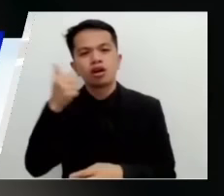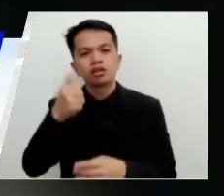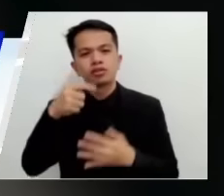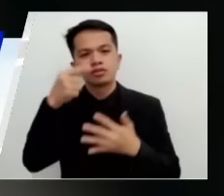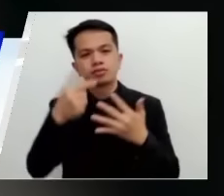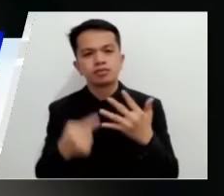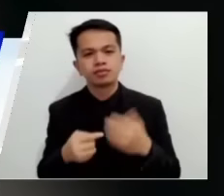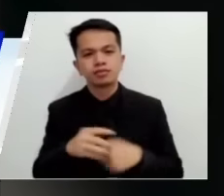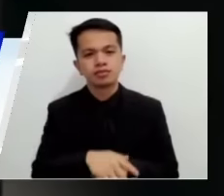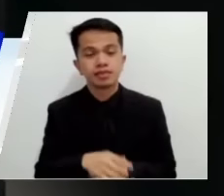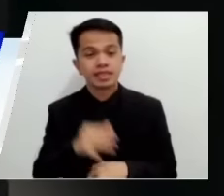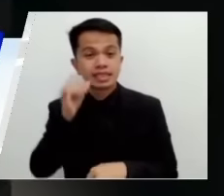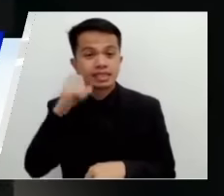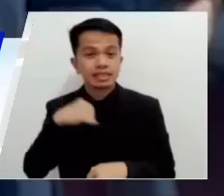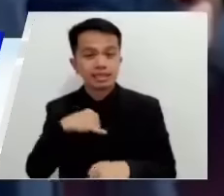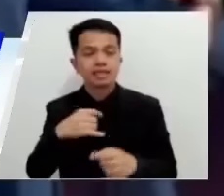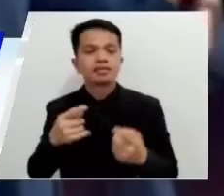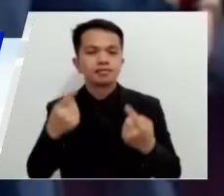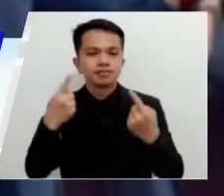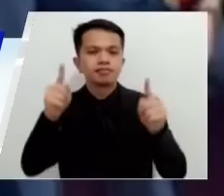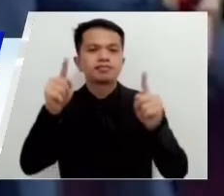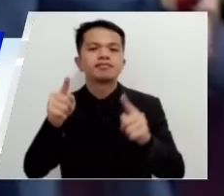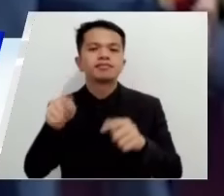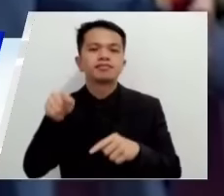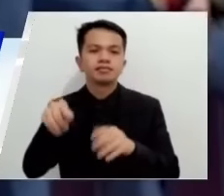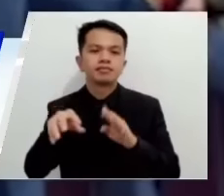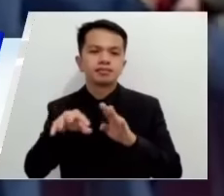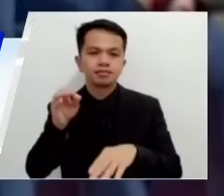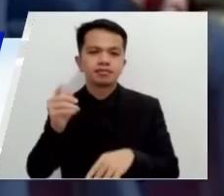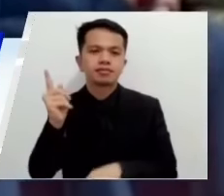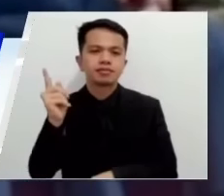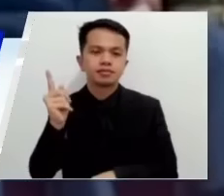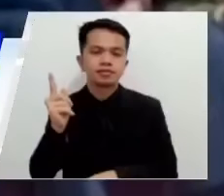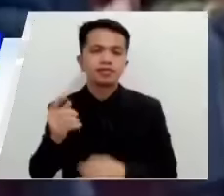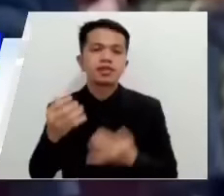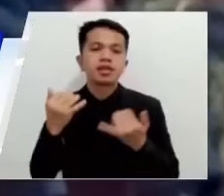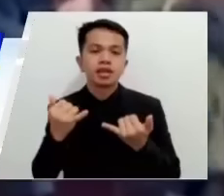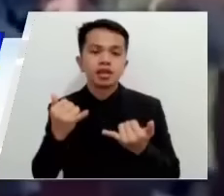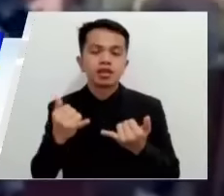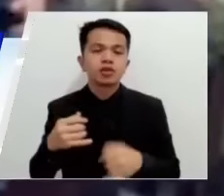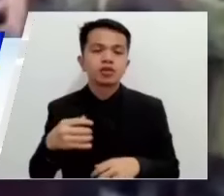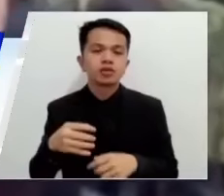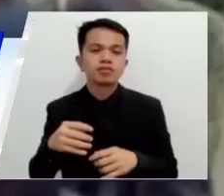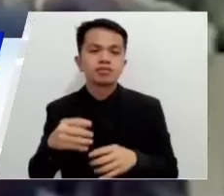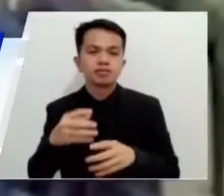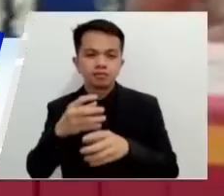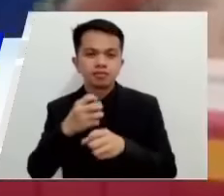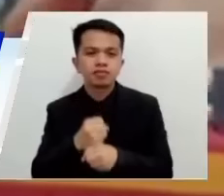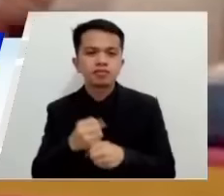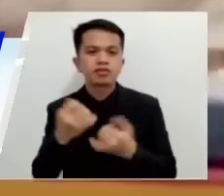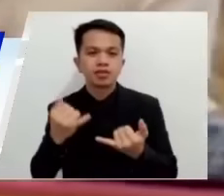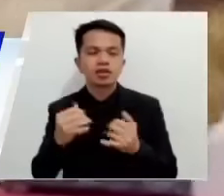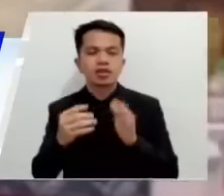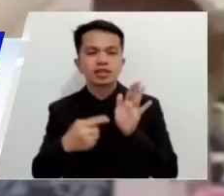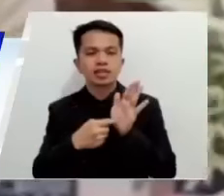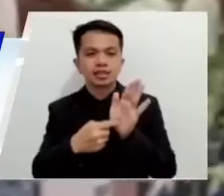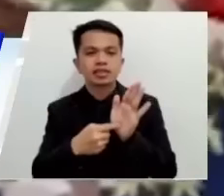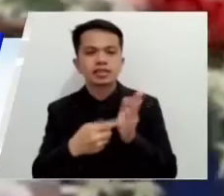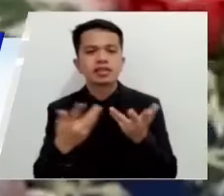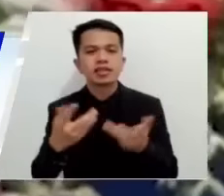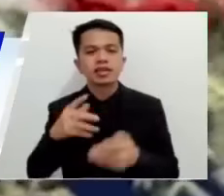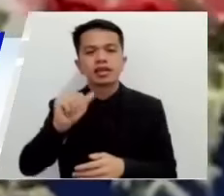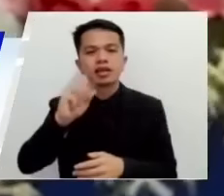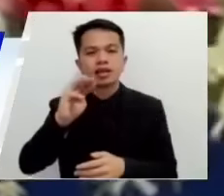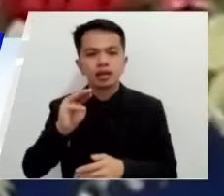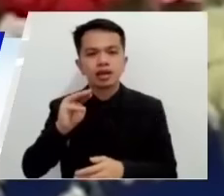kahapon, natapos ang paghahanap. Napasa kamay ng mga otoridad si Quiboloy na ipinresenta kanina sa Camp Crame.